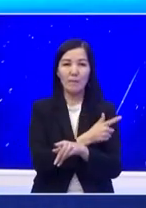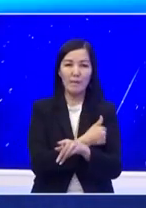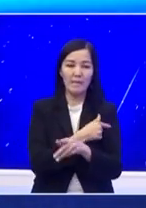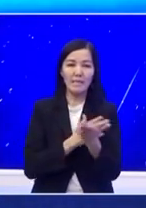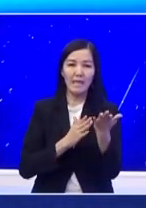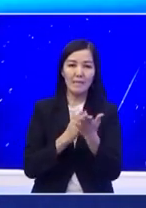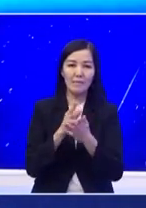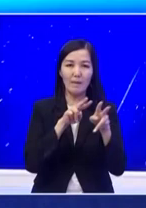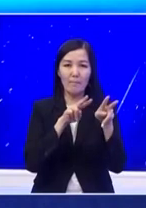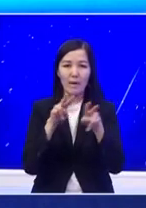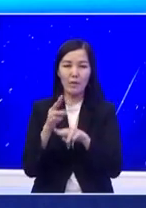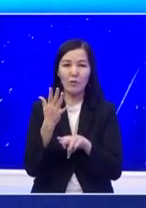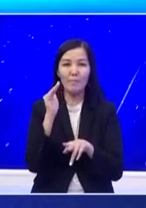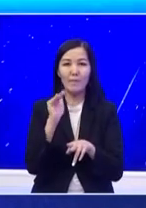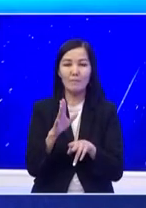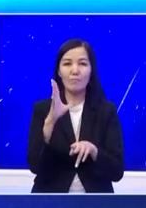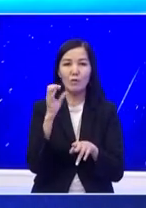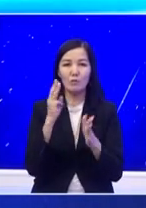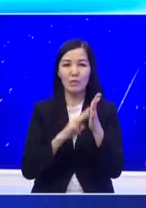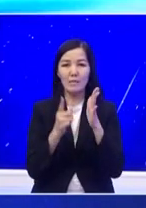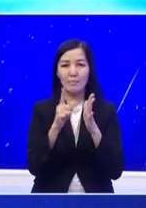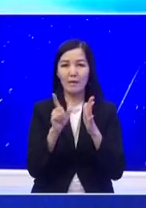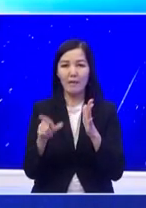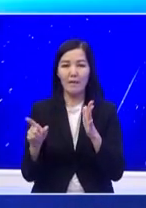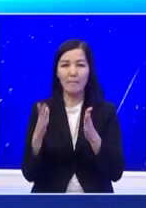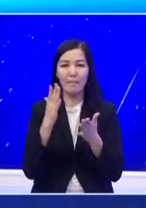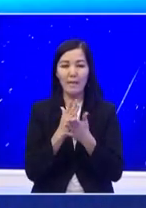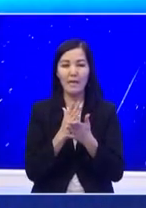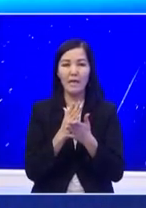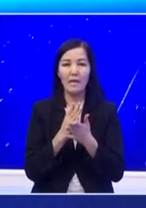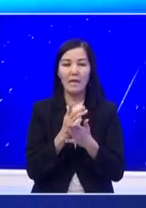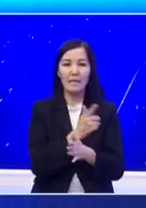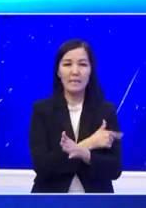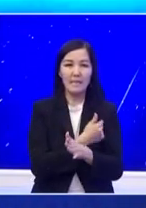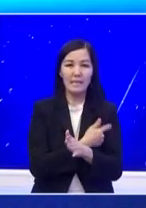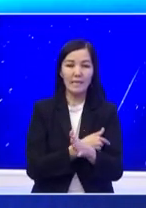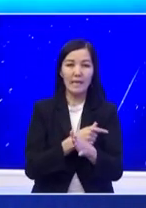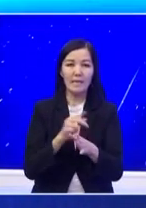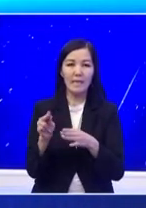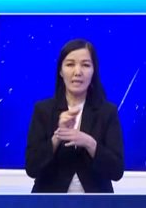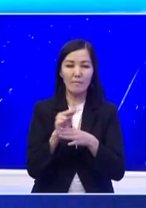бақылауында 5581 адам. Оның ішінде стационарлық емдеуде